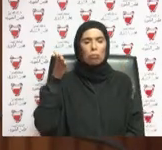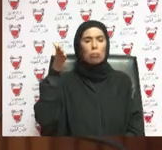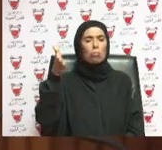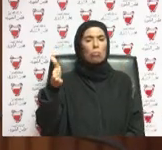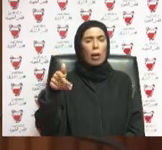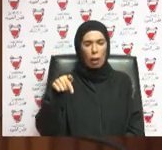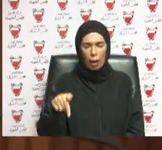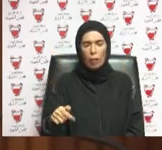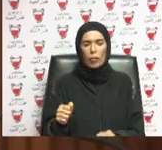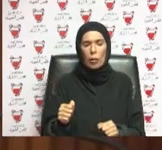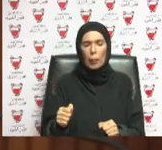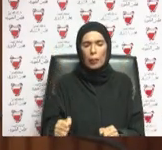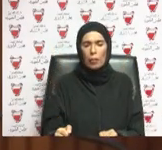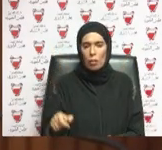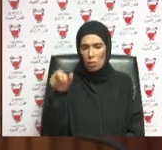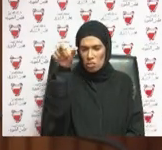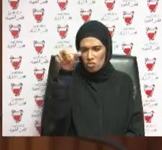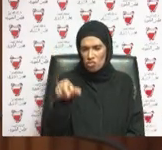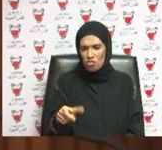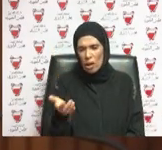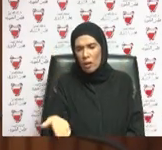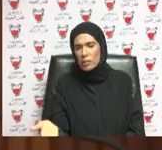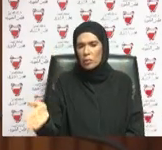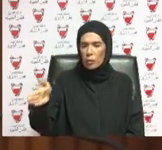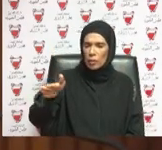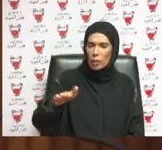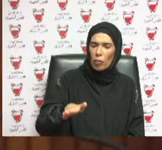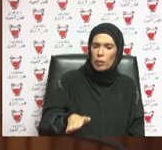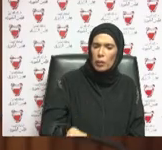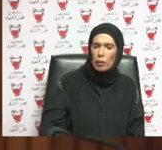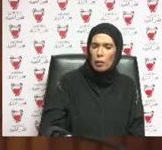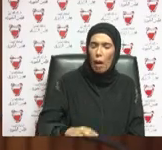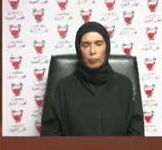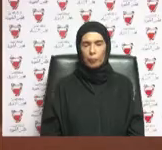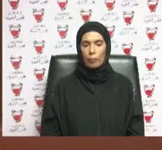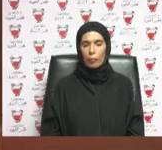الرزية فقد شهم يموت بموته خلق كثير.